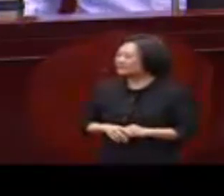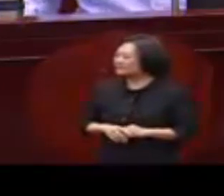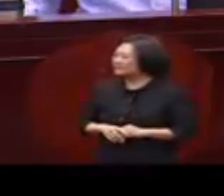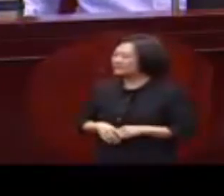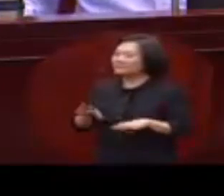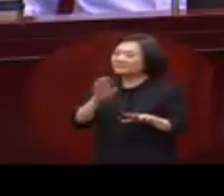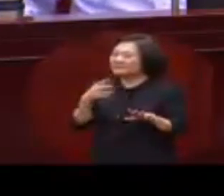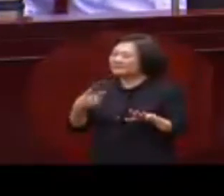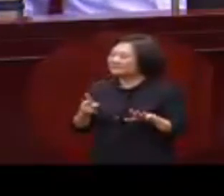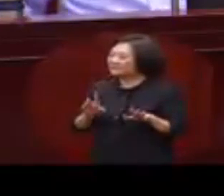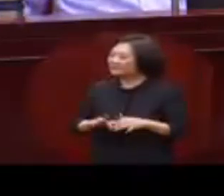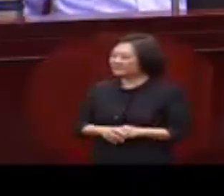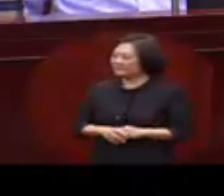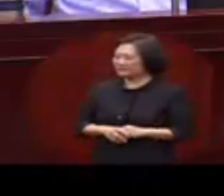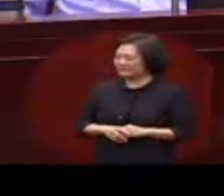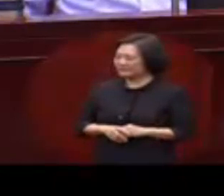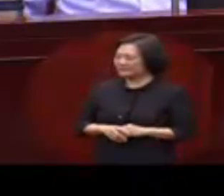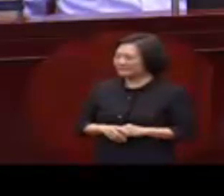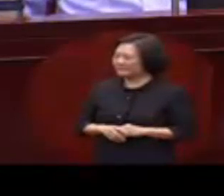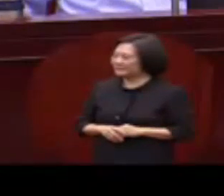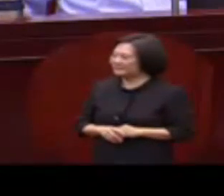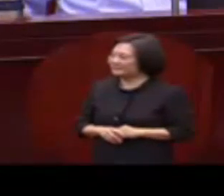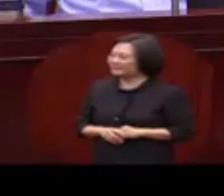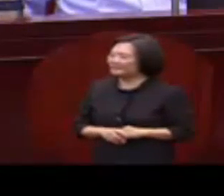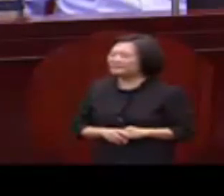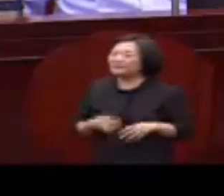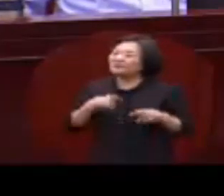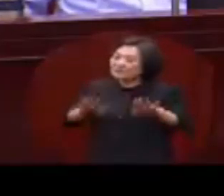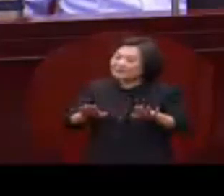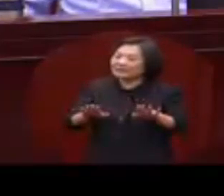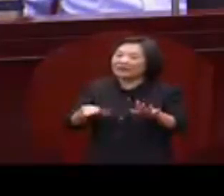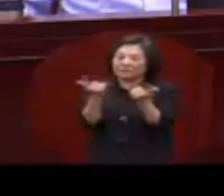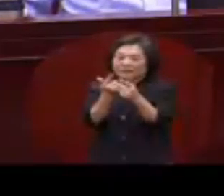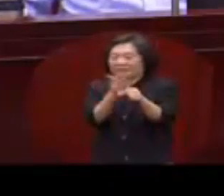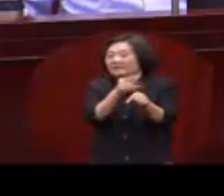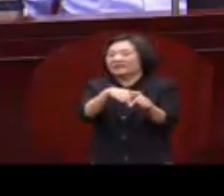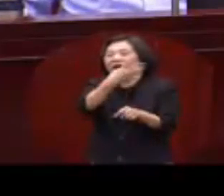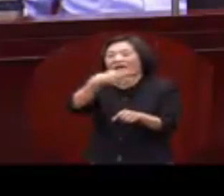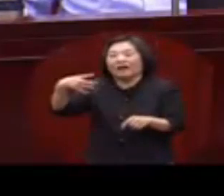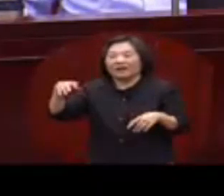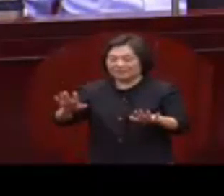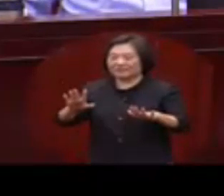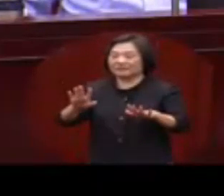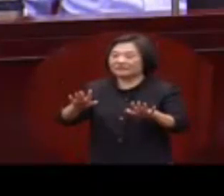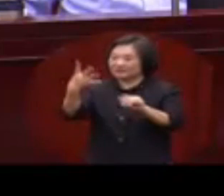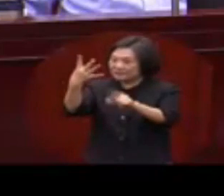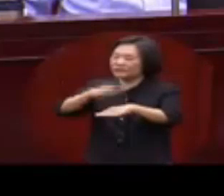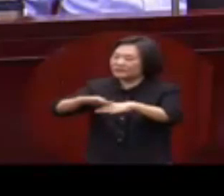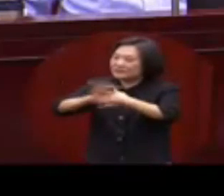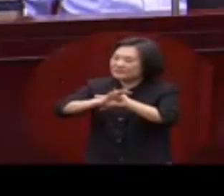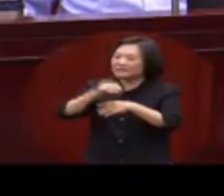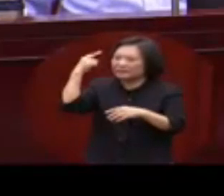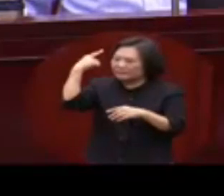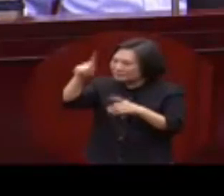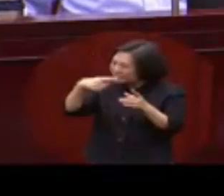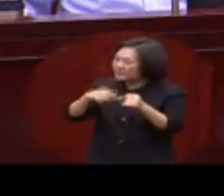北流哈，这讲过的哦，这大概就是这个月会试唱了哈。大概年底，大概最慢最慢到明年就正式开